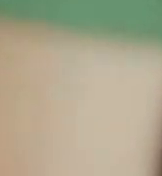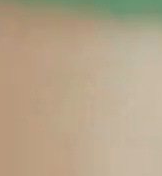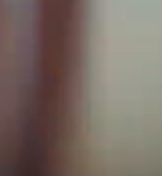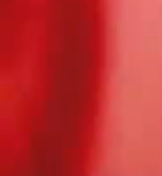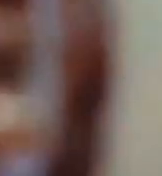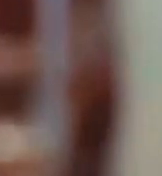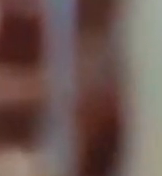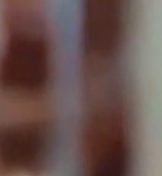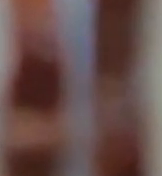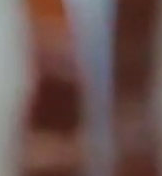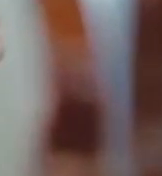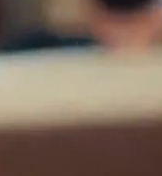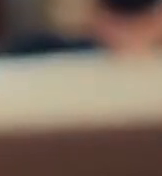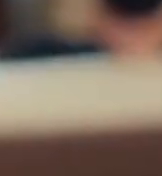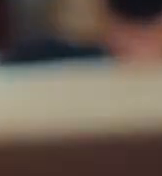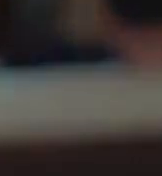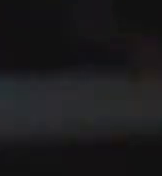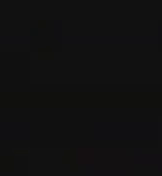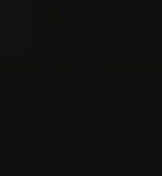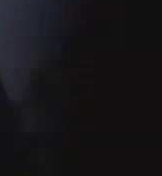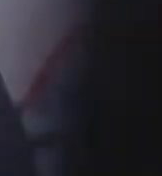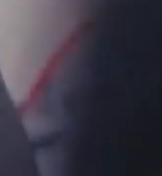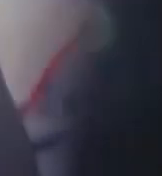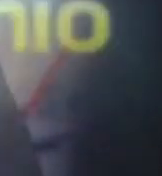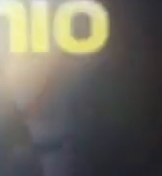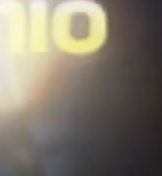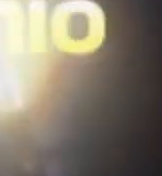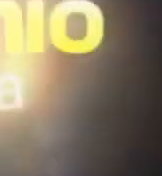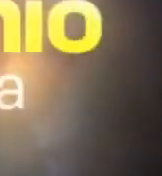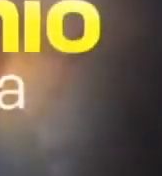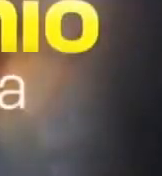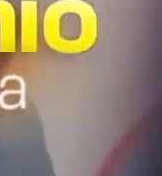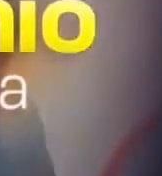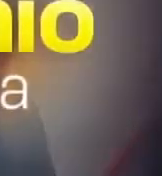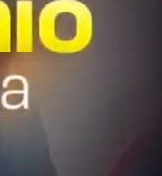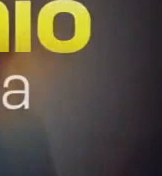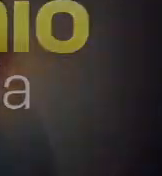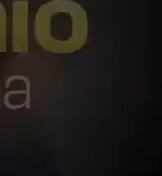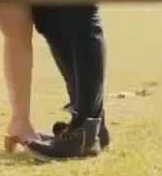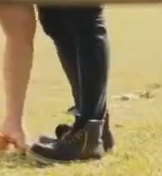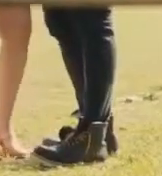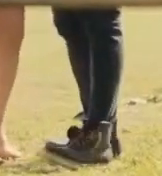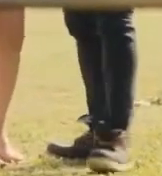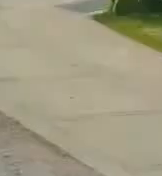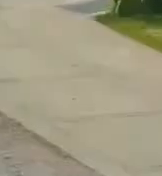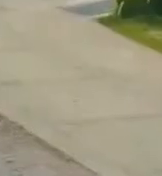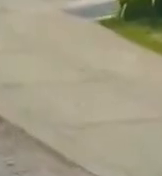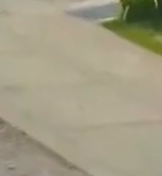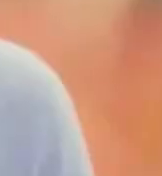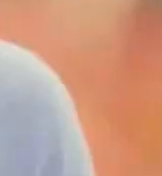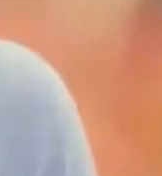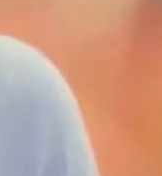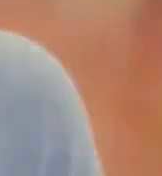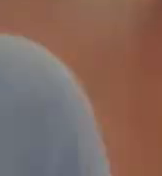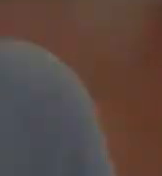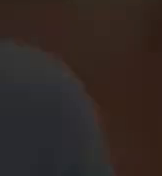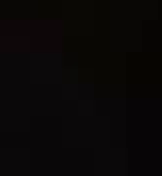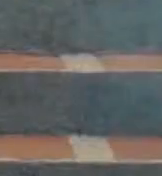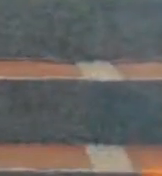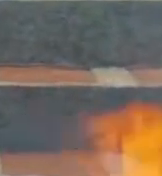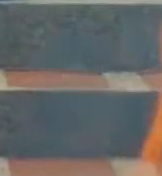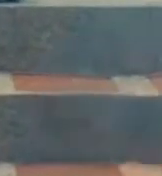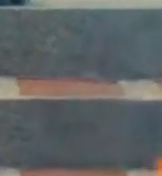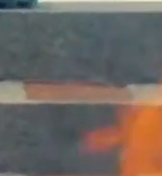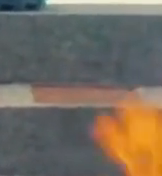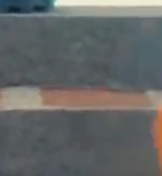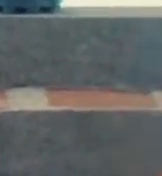nilang masayang pamilya. Si Leti, wala siyang alam na anak ko si Abigail sa ibang babae. Sa kasalanan ng ama, sila ang magdudusa.